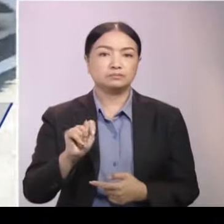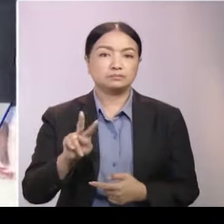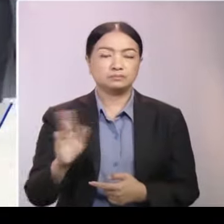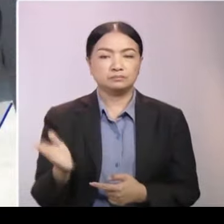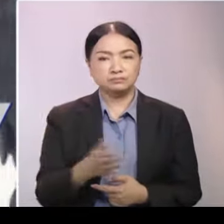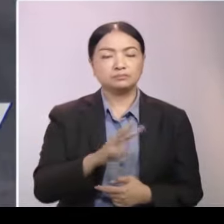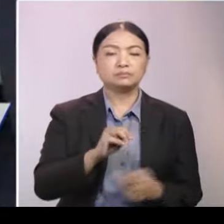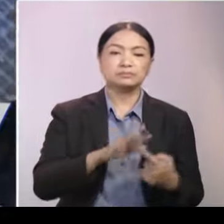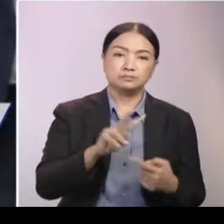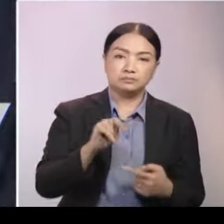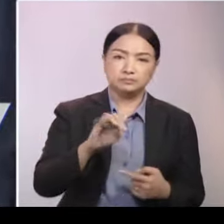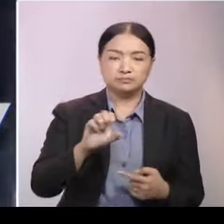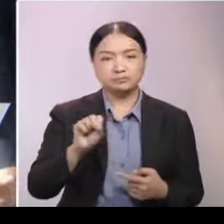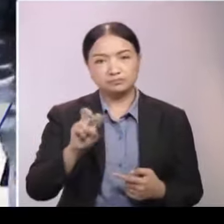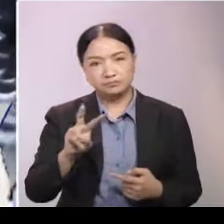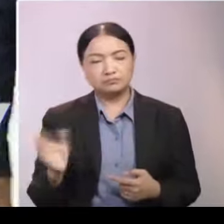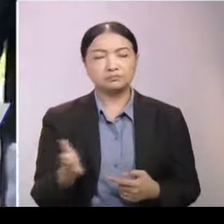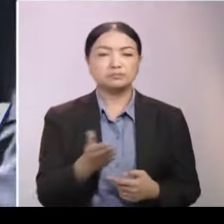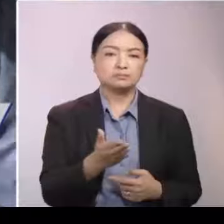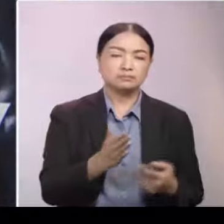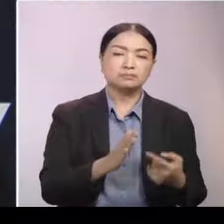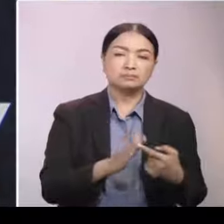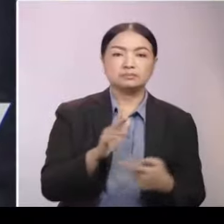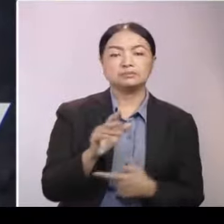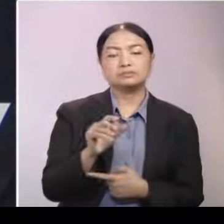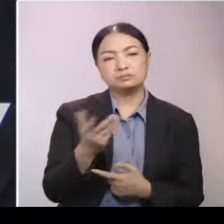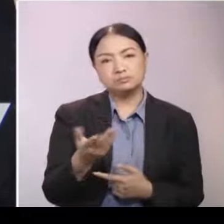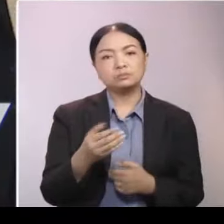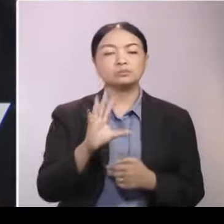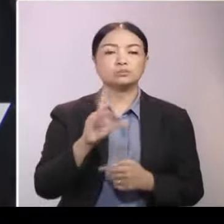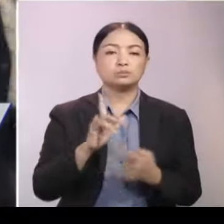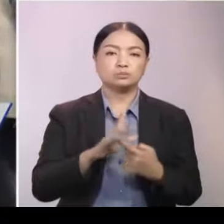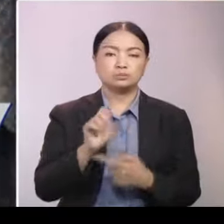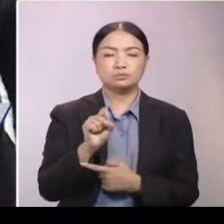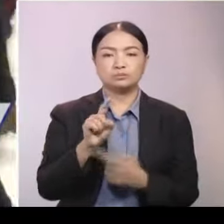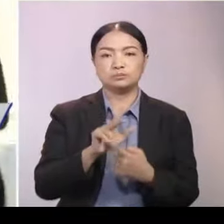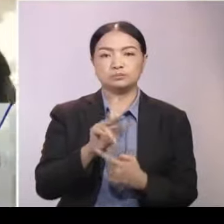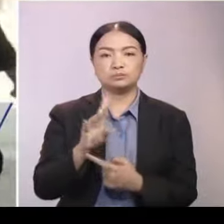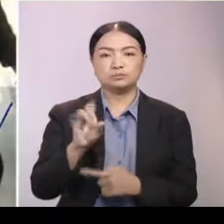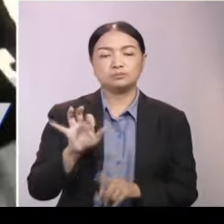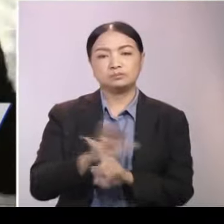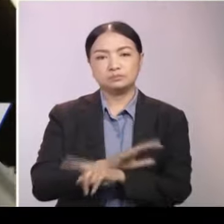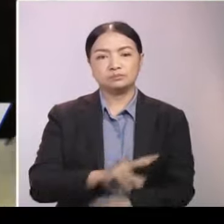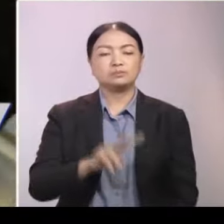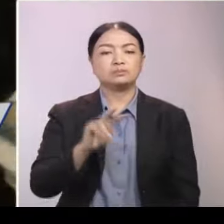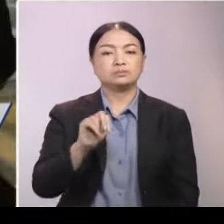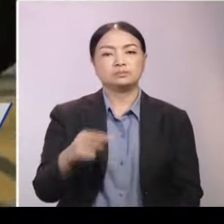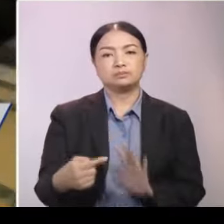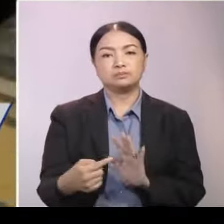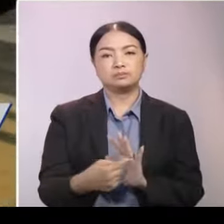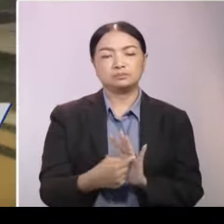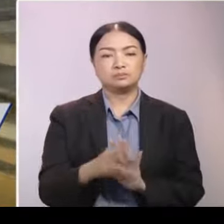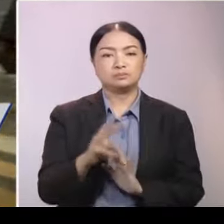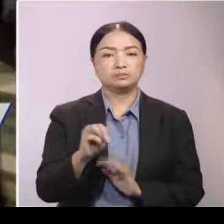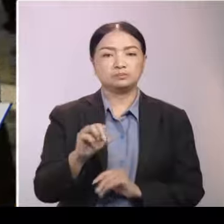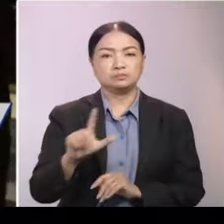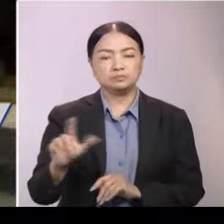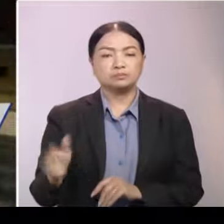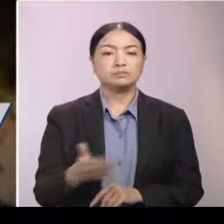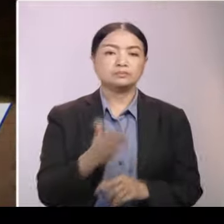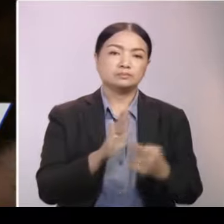พงศ์นายสรวงศ์เทียนทองนายวราวุฒิศิลปะอาชานายชูศักดิ์ศิรินินนางสาวนฤมลพิญโยศิลวัฒน์นายเอกนัทพร้